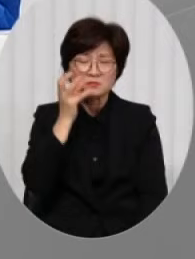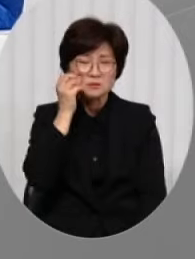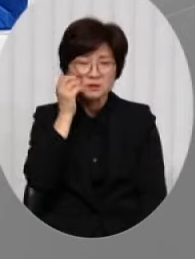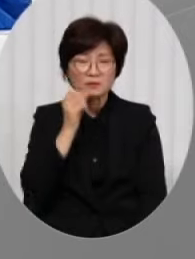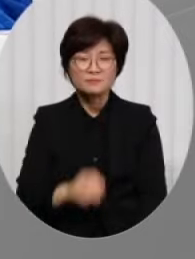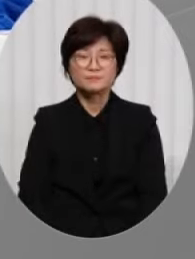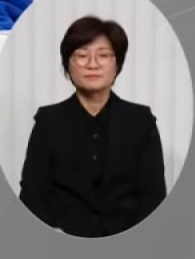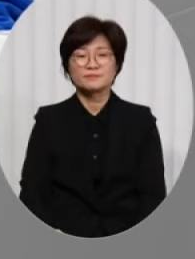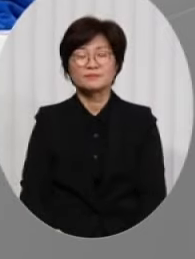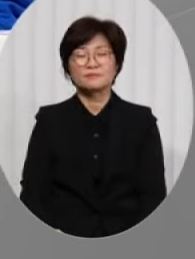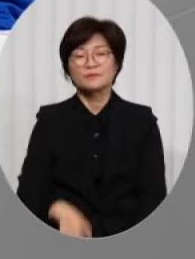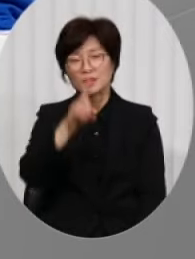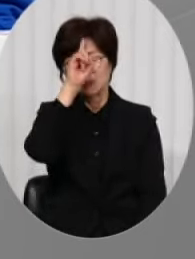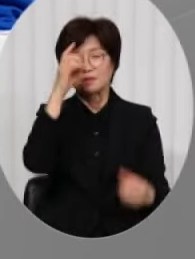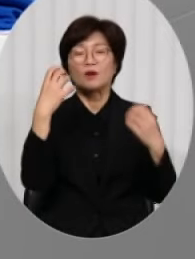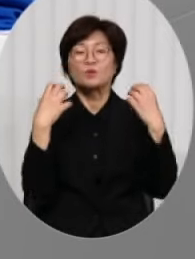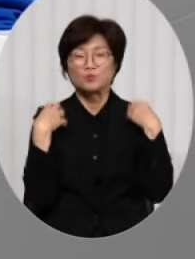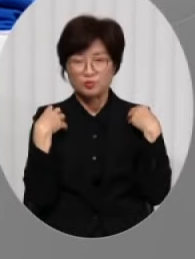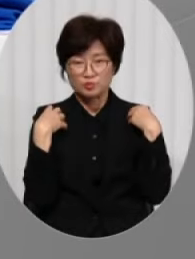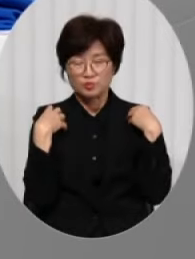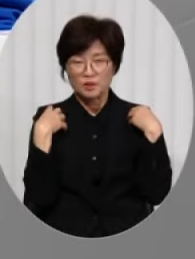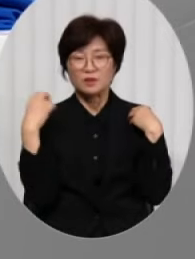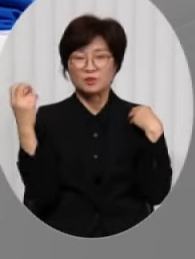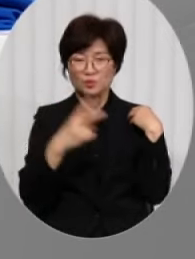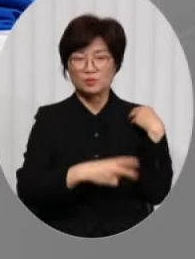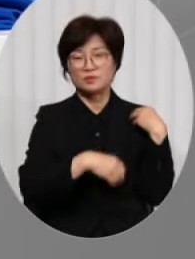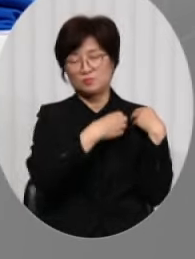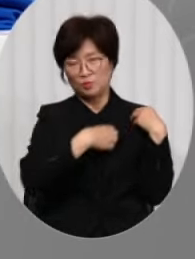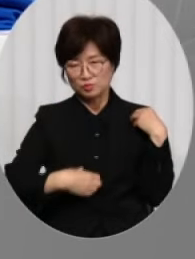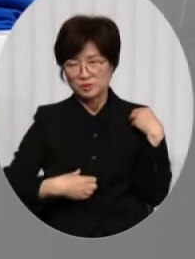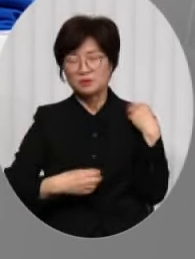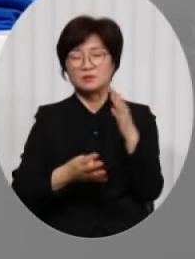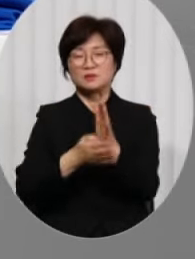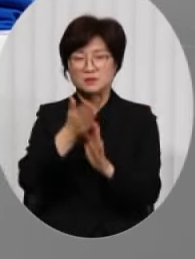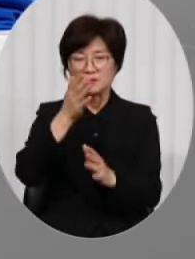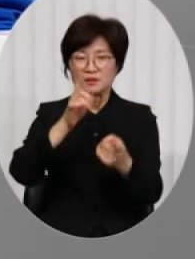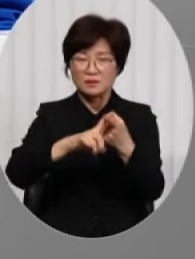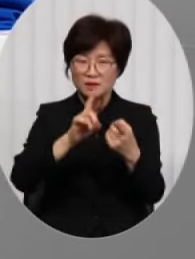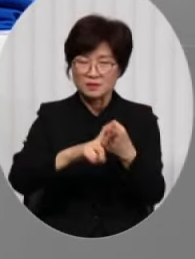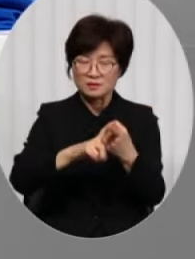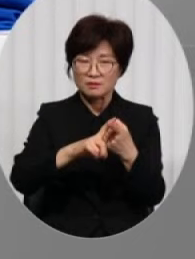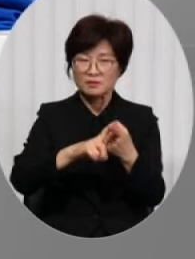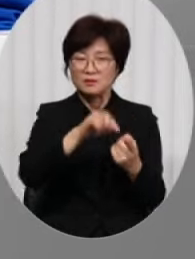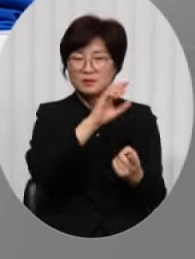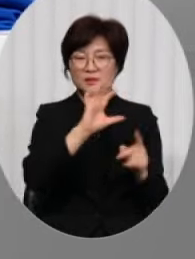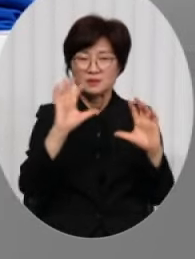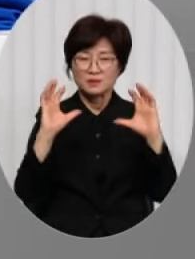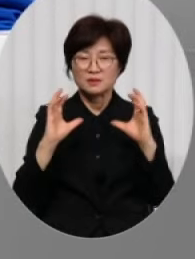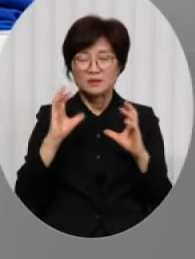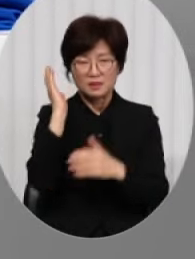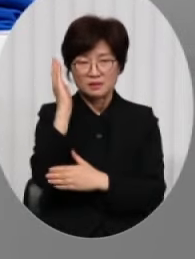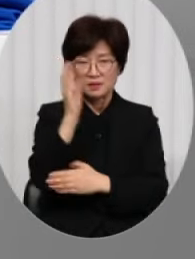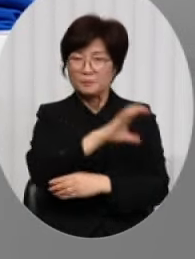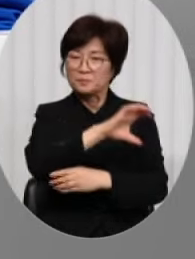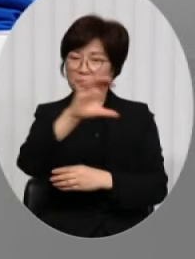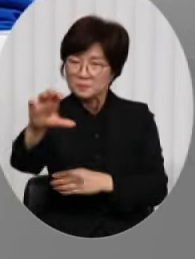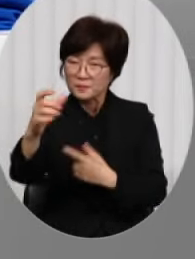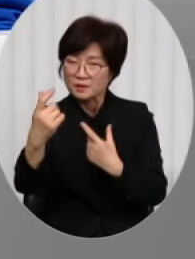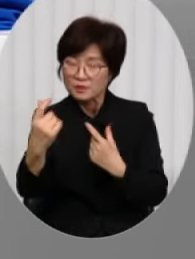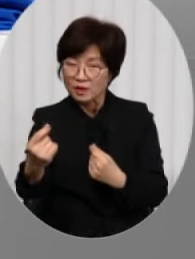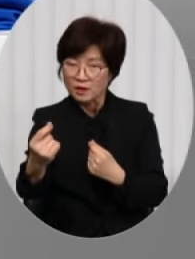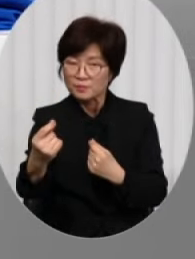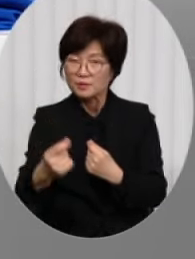짧게 말씀드리면 중앙정부에서 지방정부로 어떤 재정을 가지고 이야기하는 것이 합당하다면 서울시 전체에서